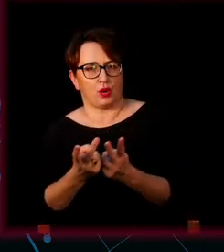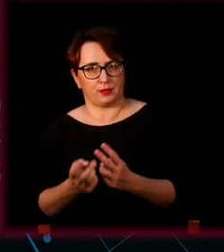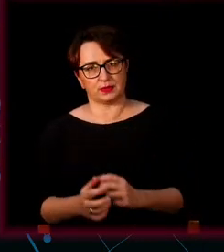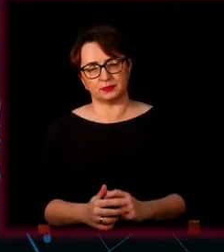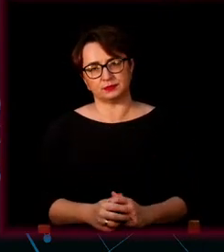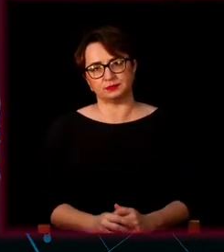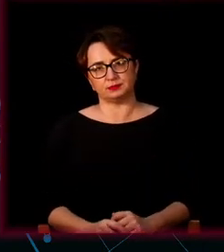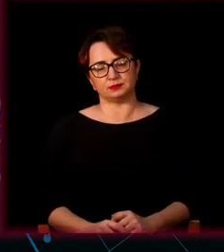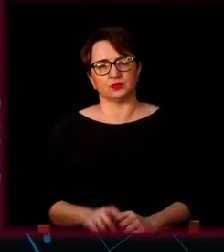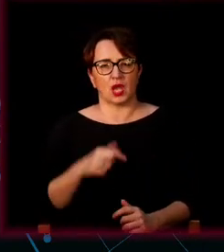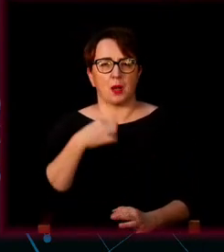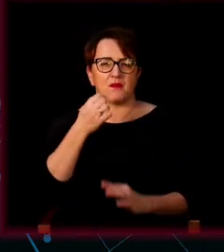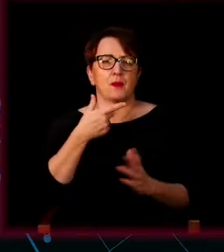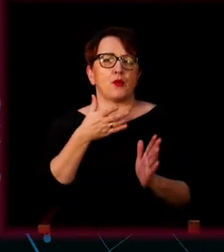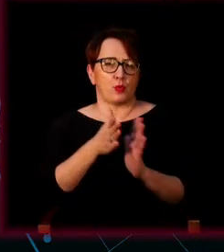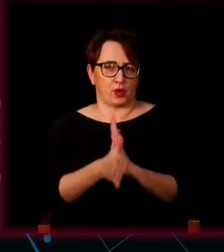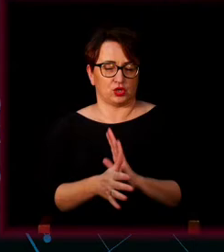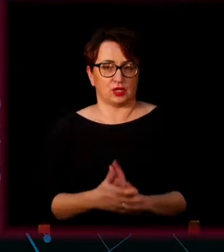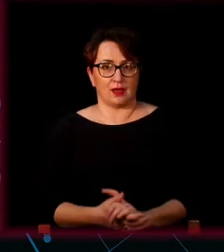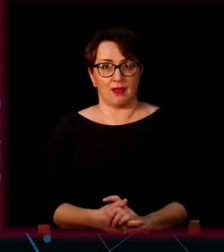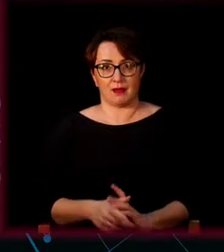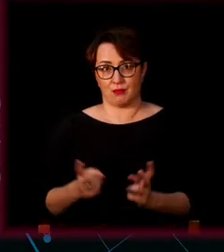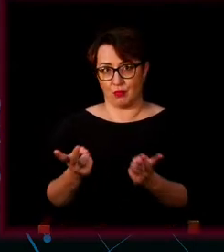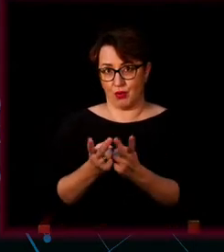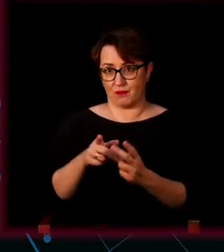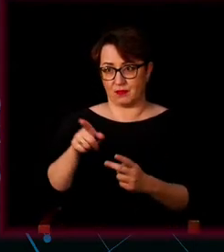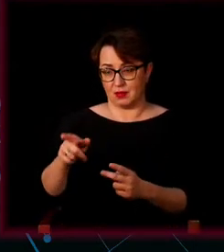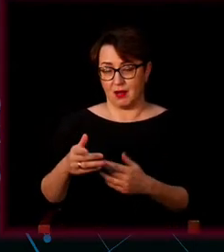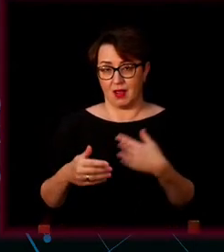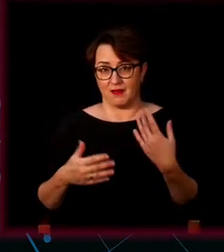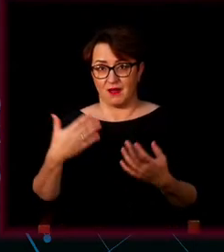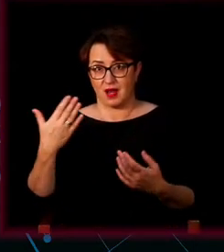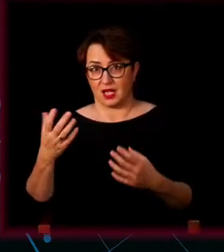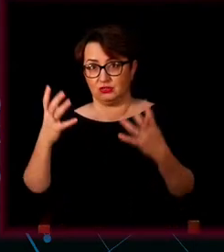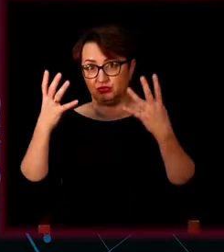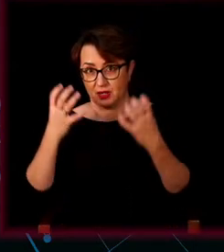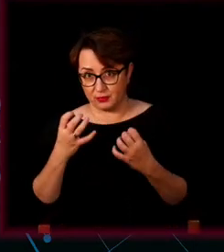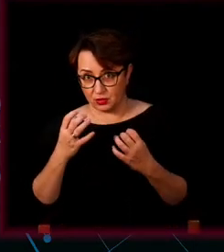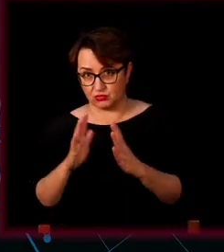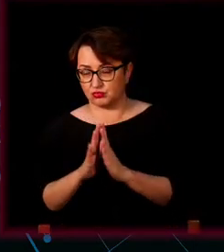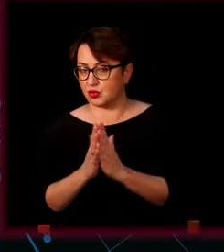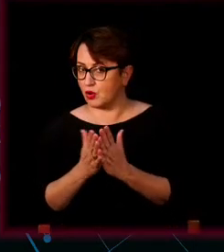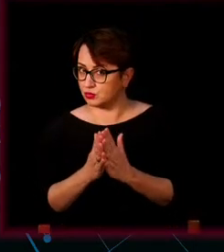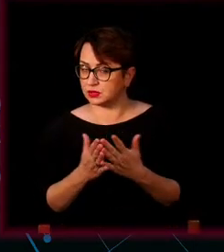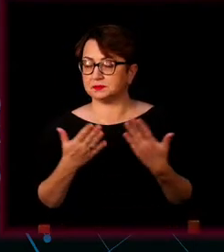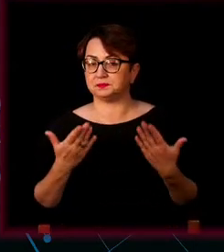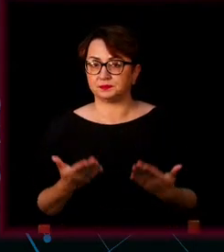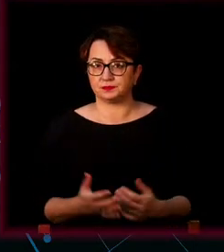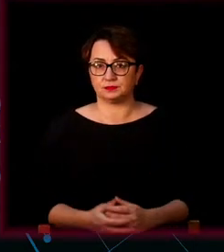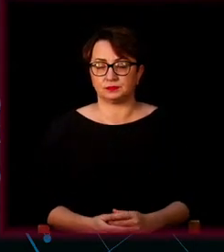mówię tutaj pewnym takim uproszczeniem. W porównaniu z tym Lewa Ręka Ciemności